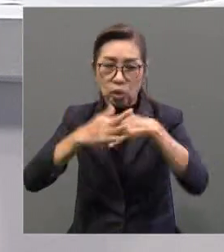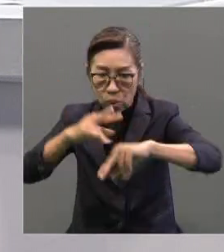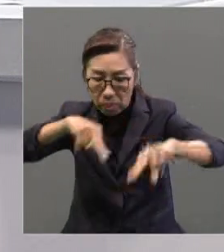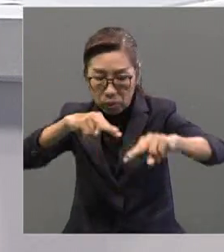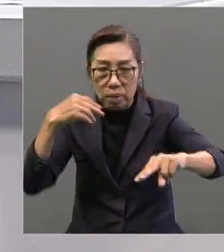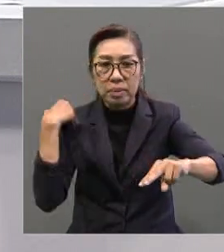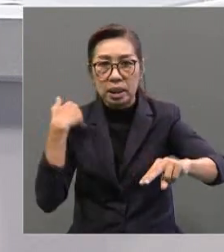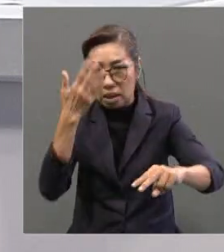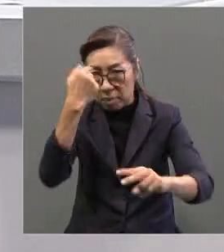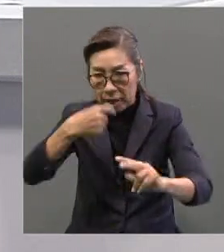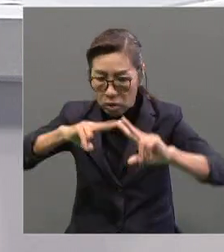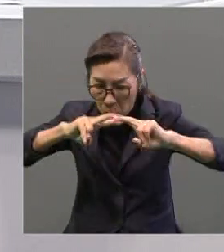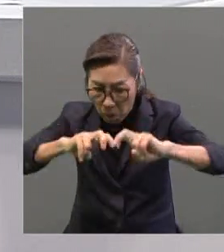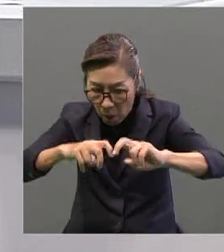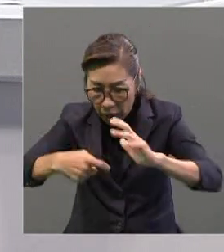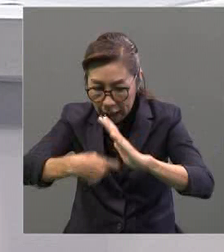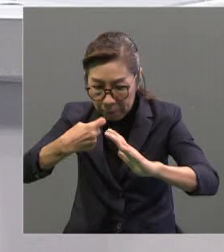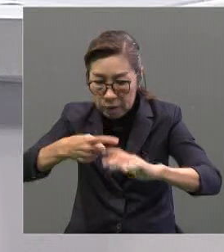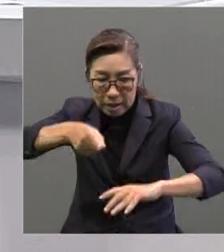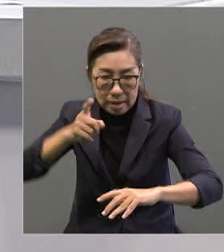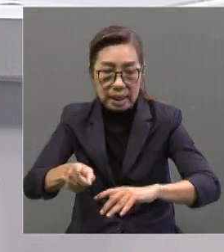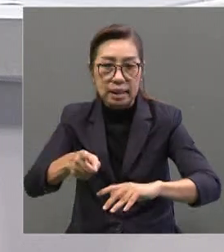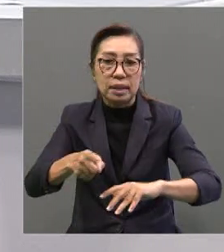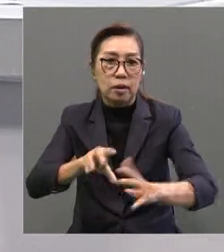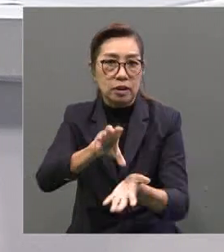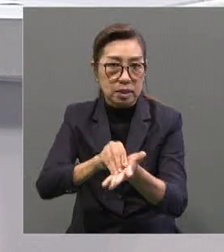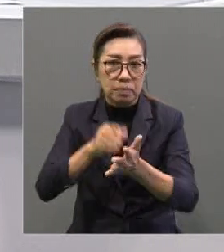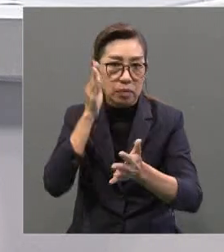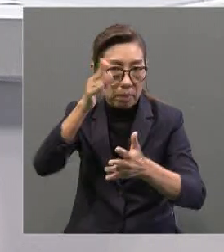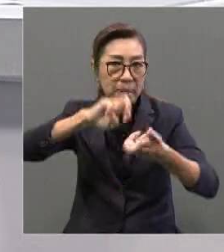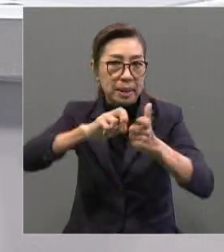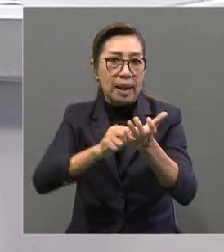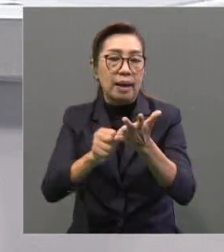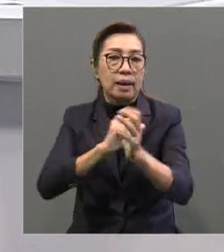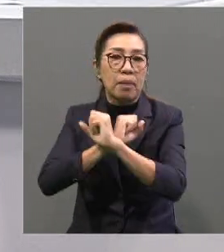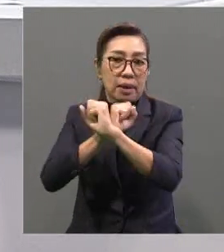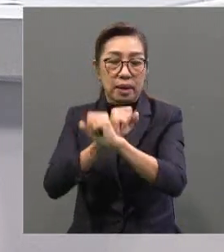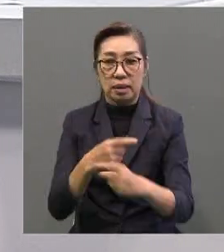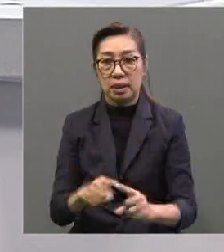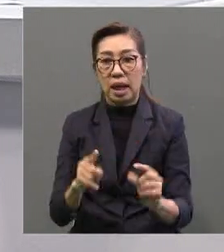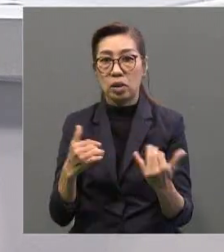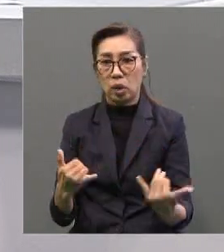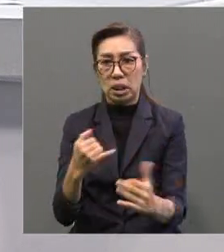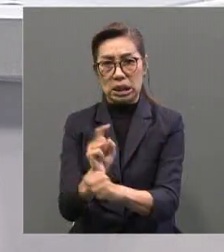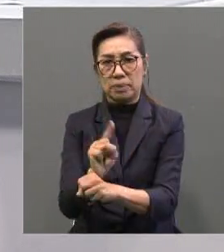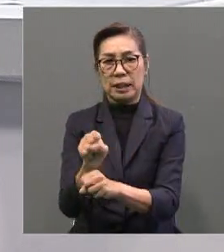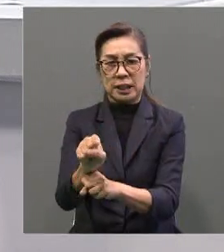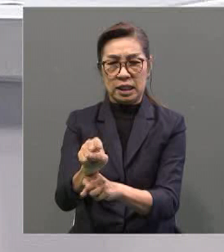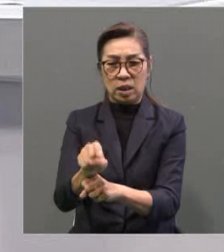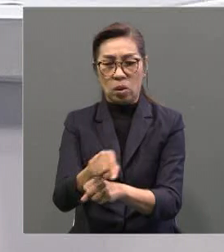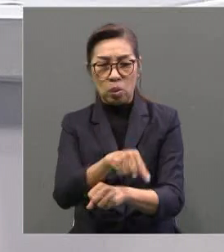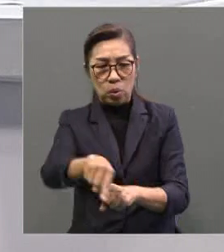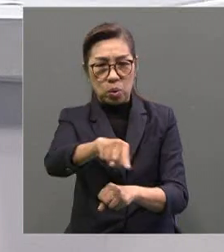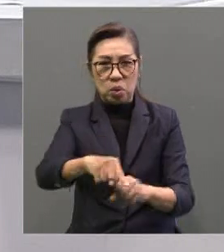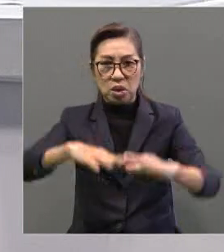พื่อที่จะได้สาเหตุที่แท้จริงแล้วก็นำไปสู่ในการแก้ไขปัญหาในอนาคตนั่นเอง ครับแต่ว่าณขณะนี้คือทำอย่างไรจะเคลียร์ใน